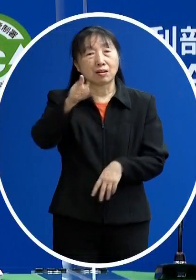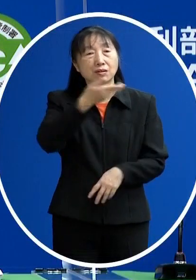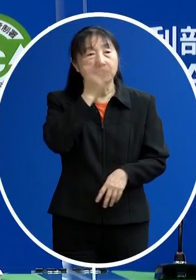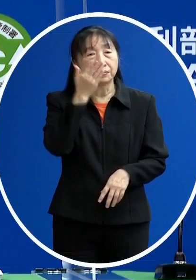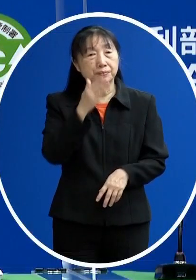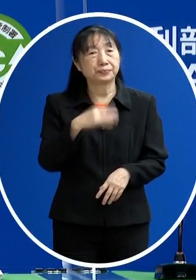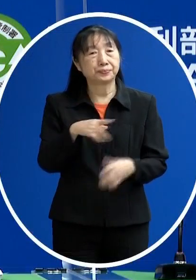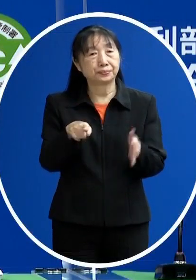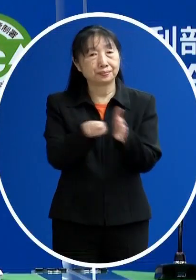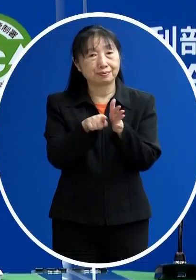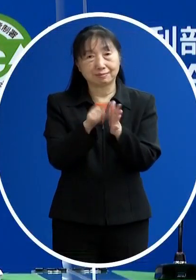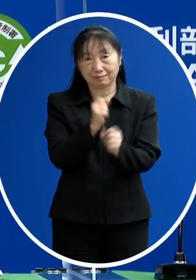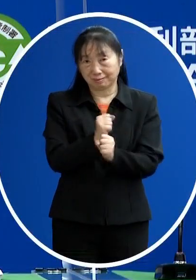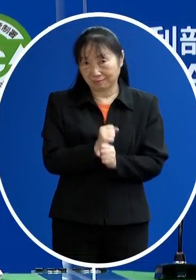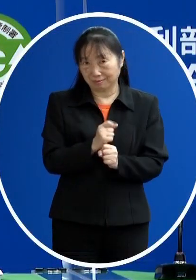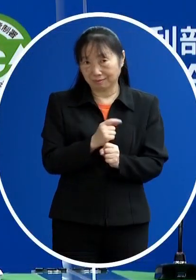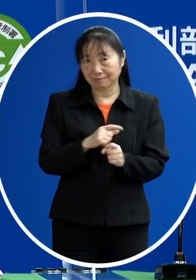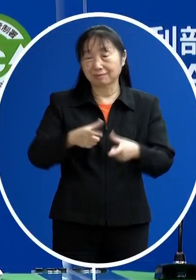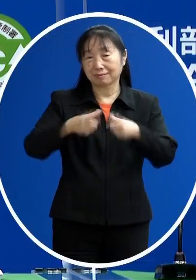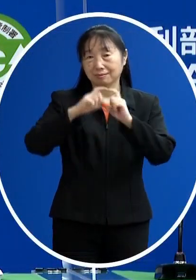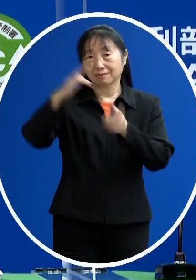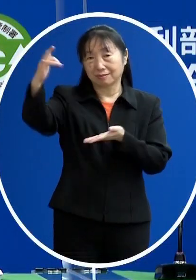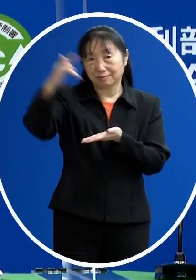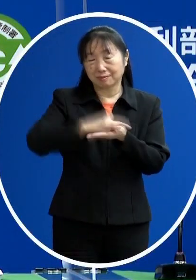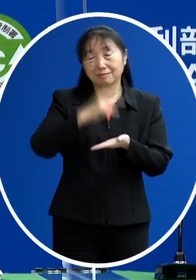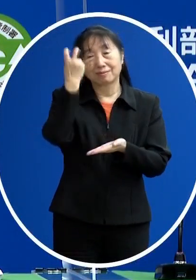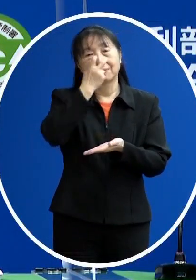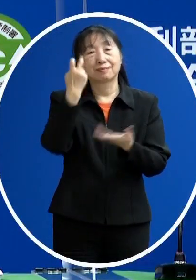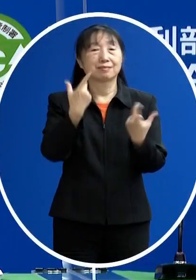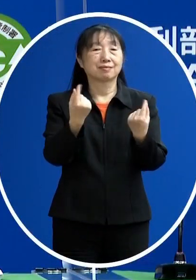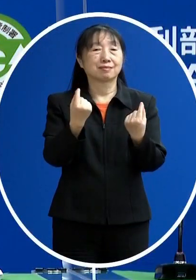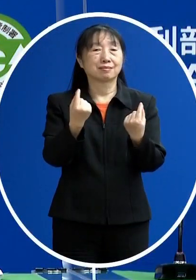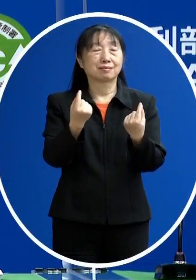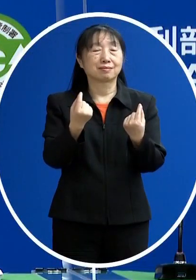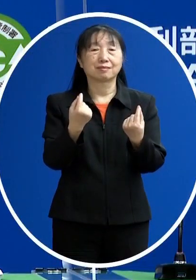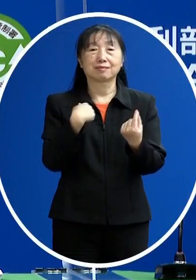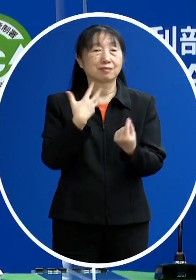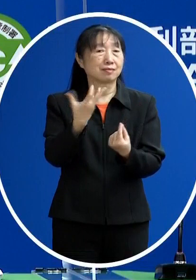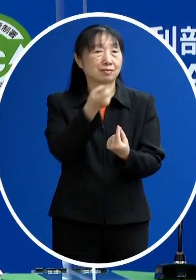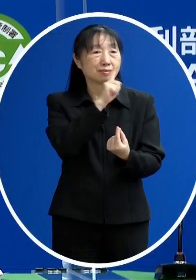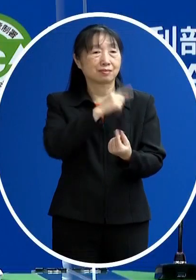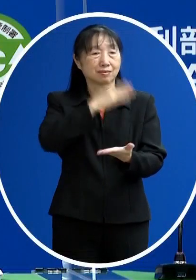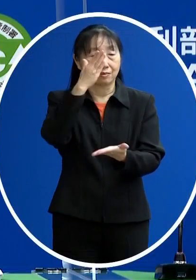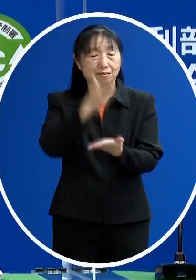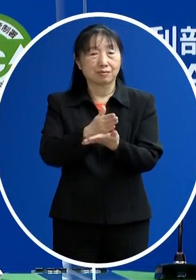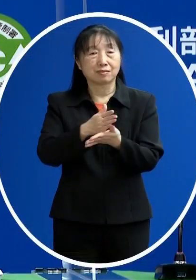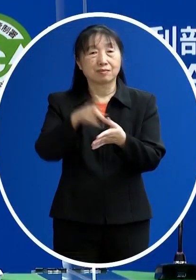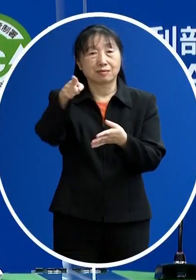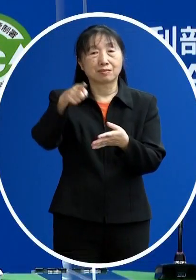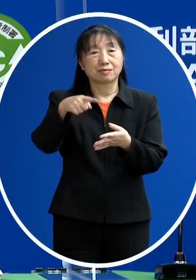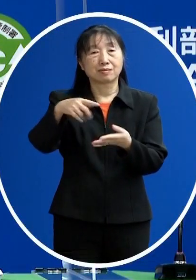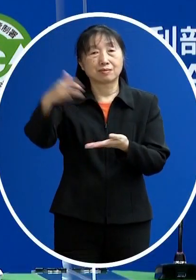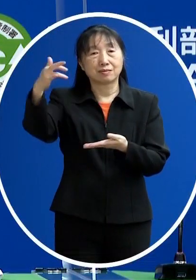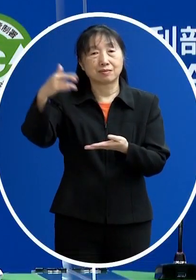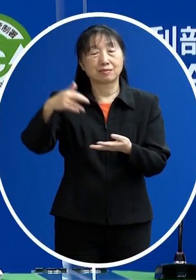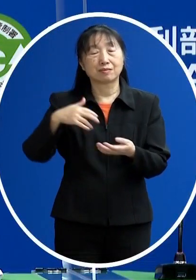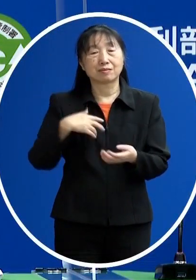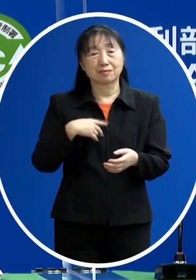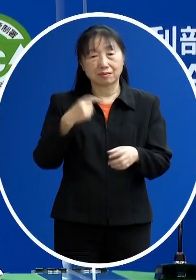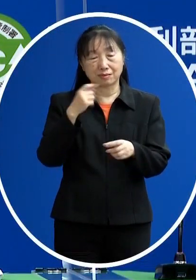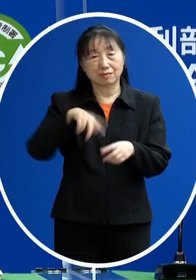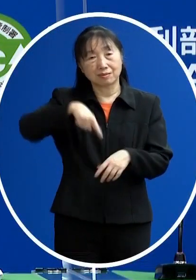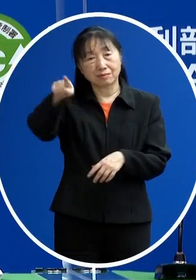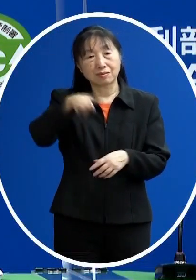高警戒，哦，那回来的时候要检疫，哦，是这样的，并没有说禁止商务客哈，到国外去